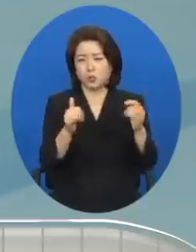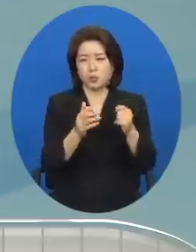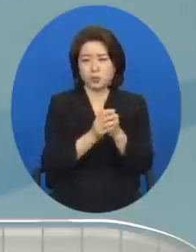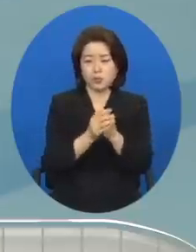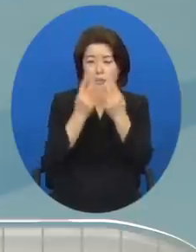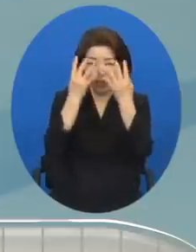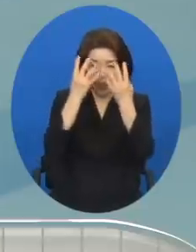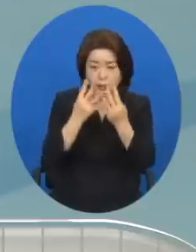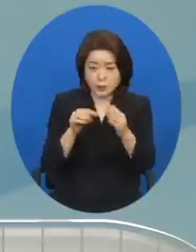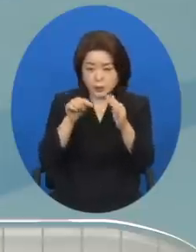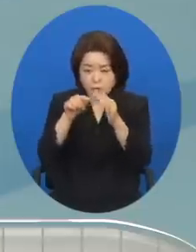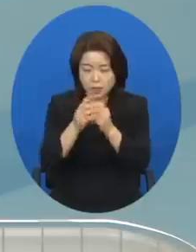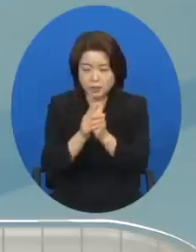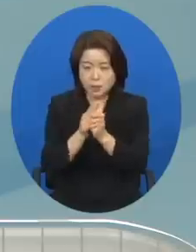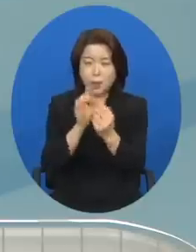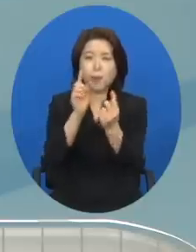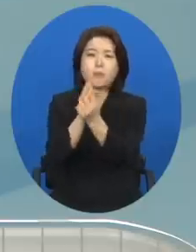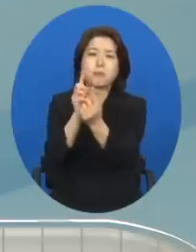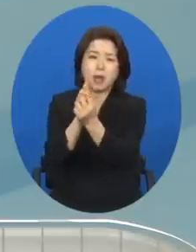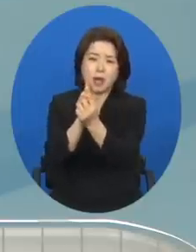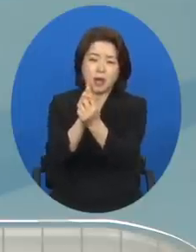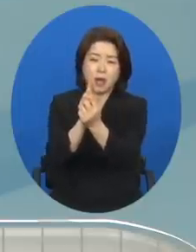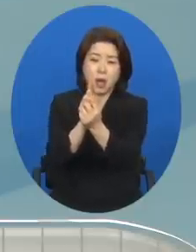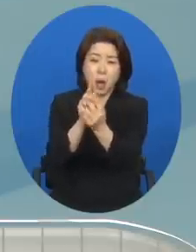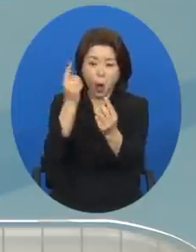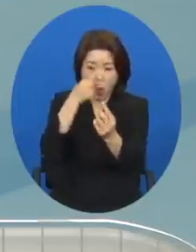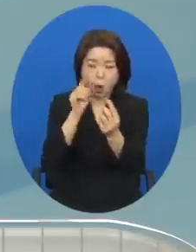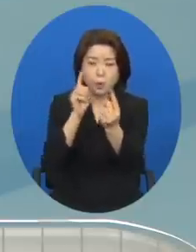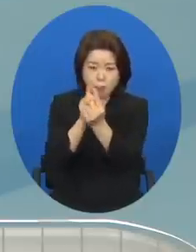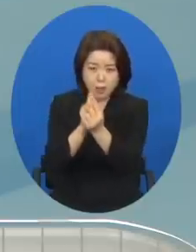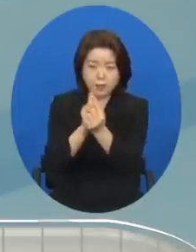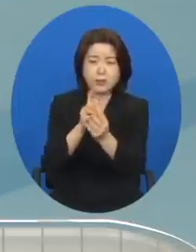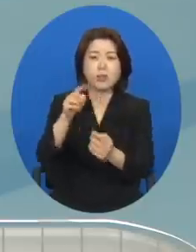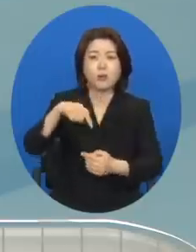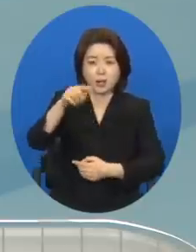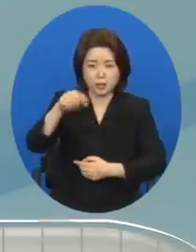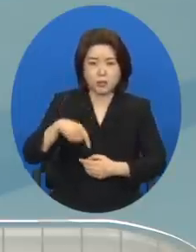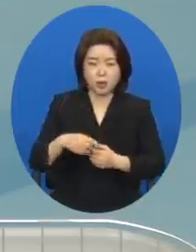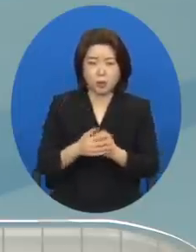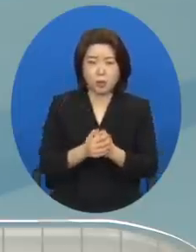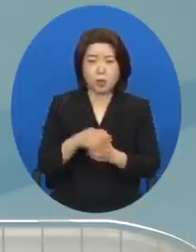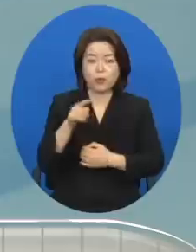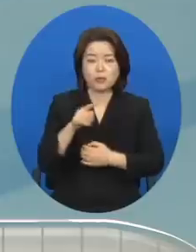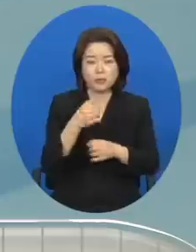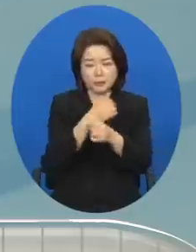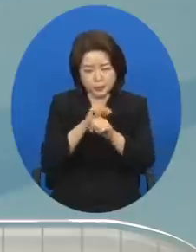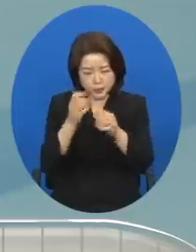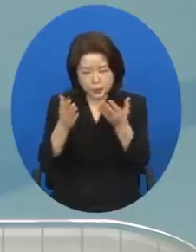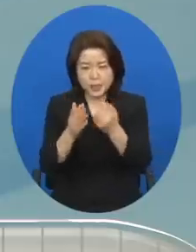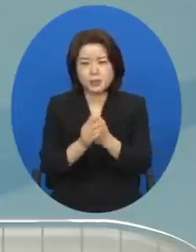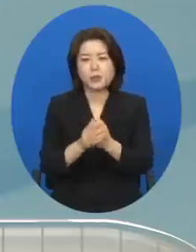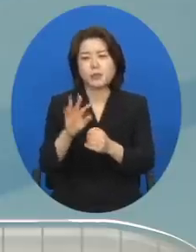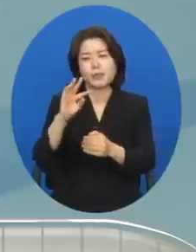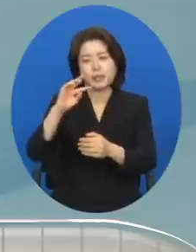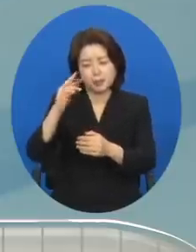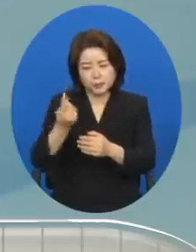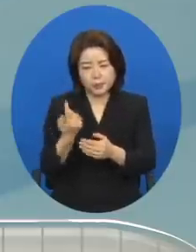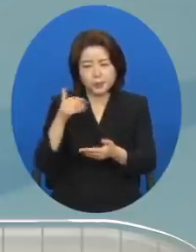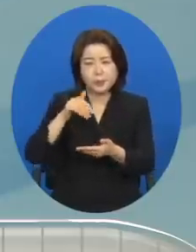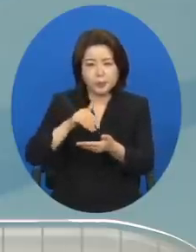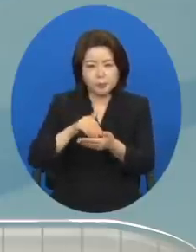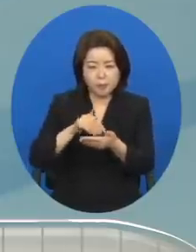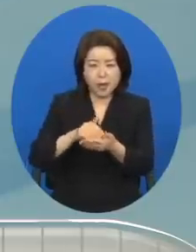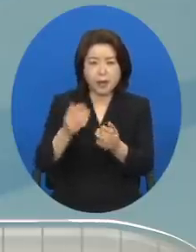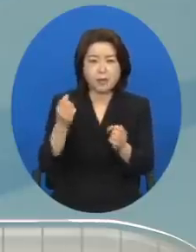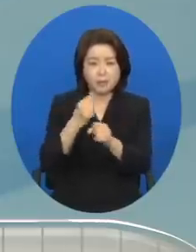가서 면회 신청해서 면회하고 어떻든지 그를 용서하고 다시 돌이켜